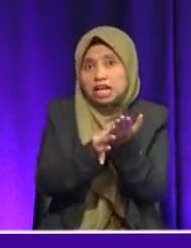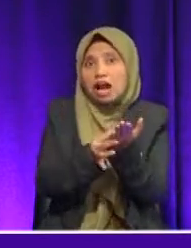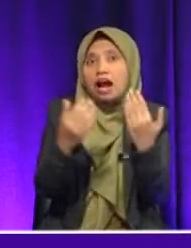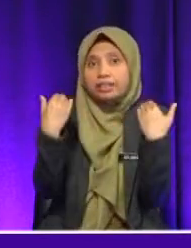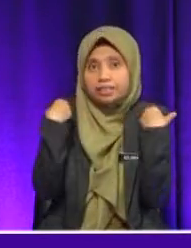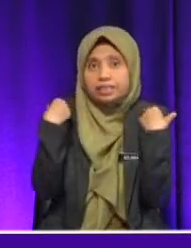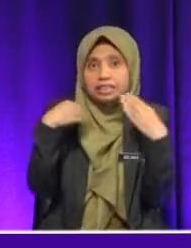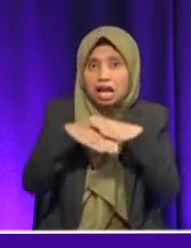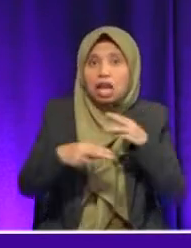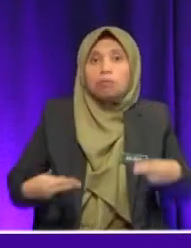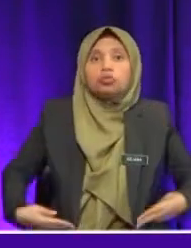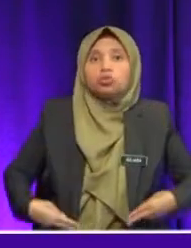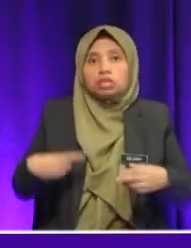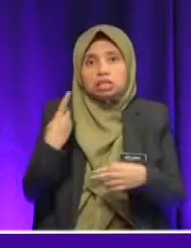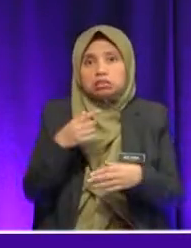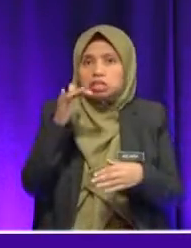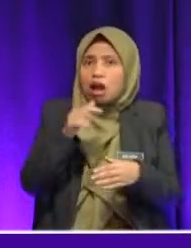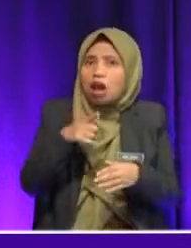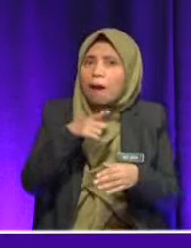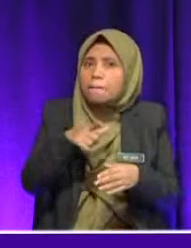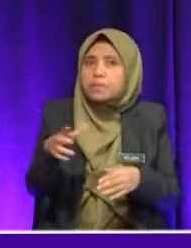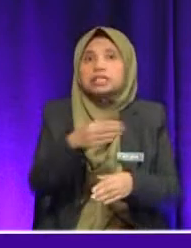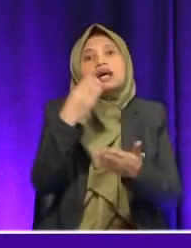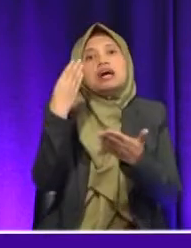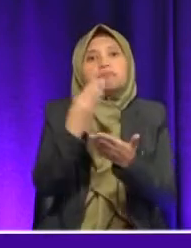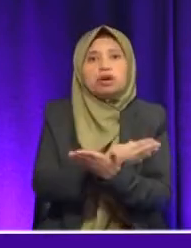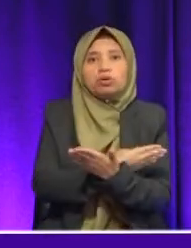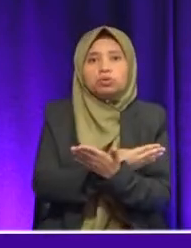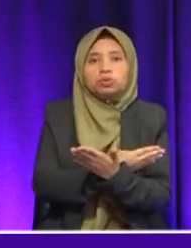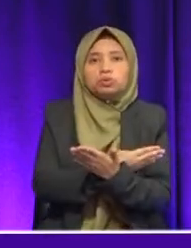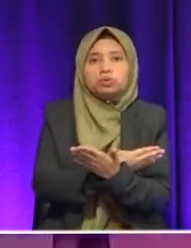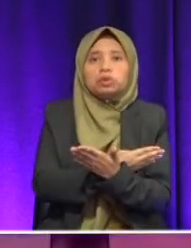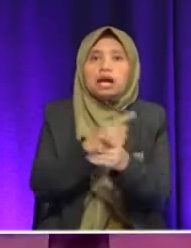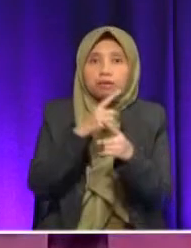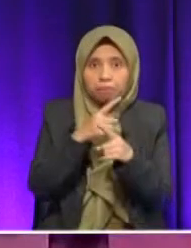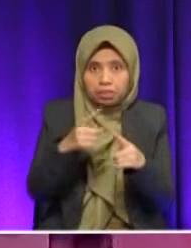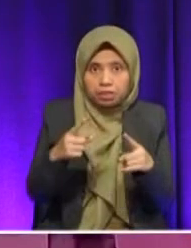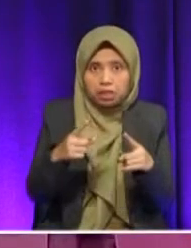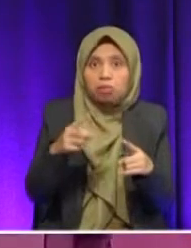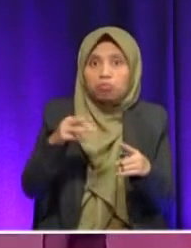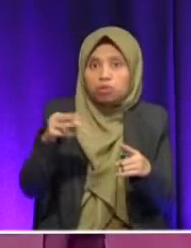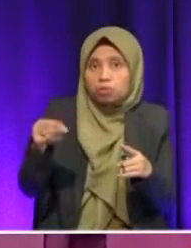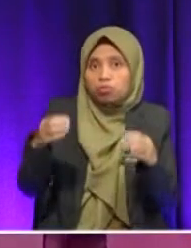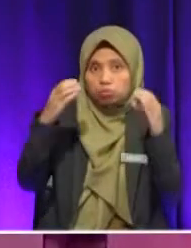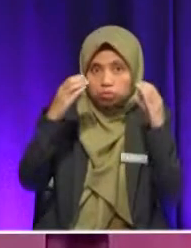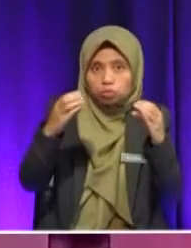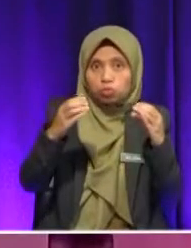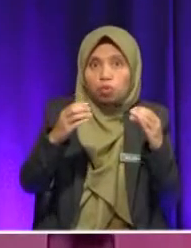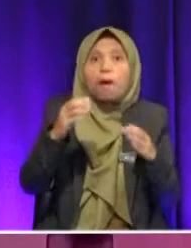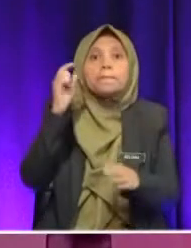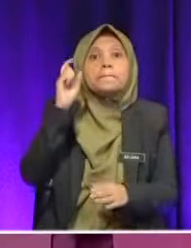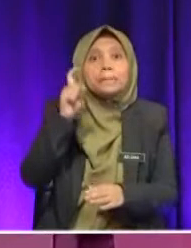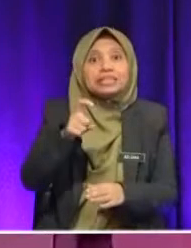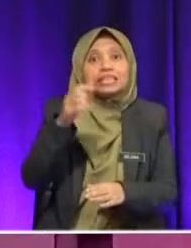kehidupan gitulah mani yang lama dan yang baru Cuma apa yang cek menekankan disini murid-murid Cikgu di rumah perlu